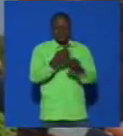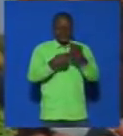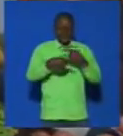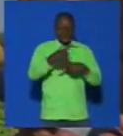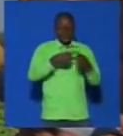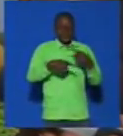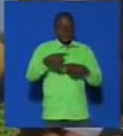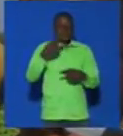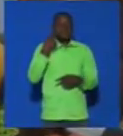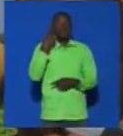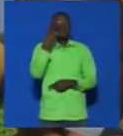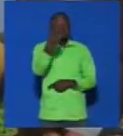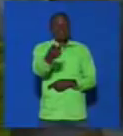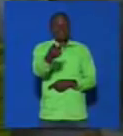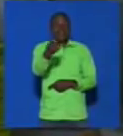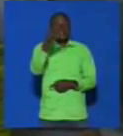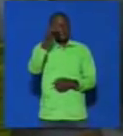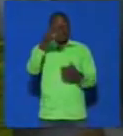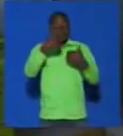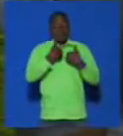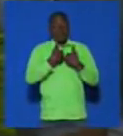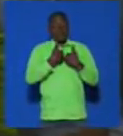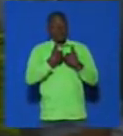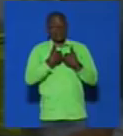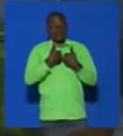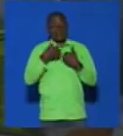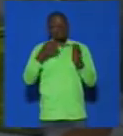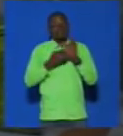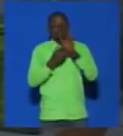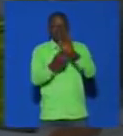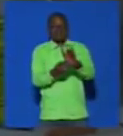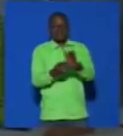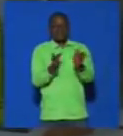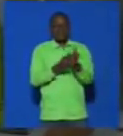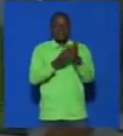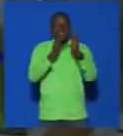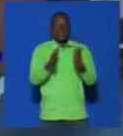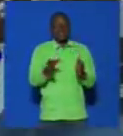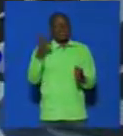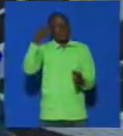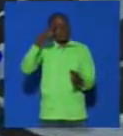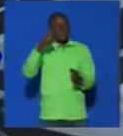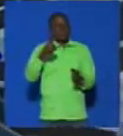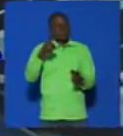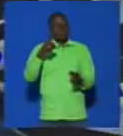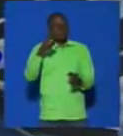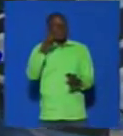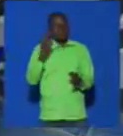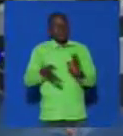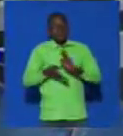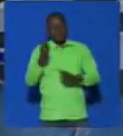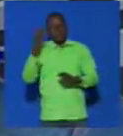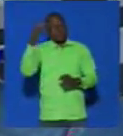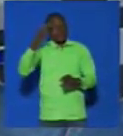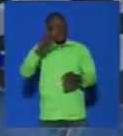c'est voir ces spire et de modèles les élèves de l'école jeanne fombonne reparler